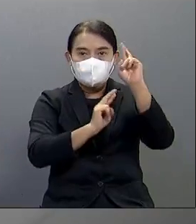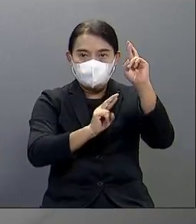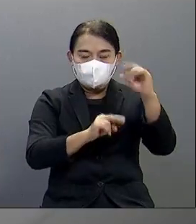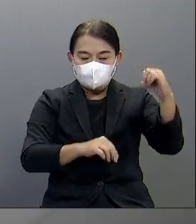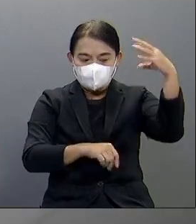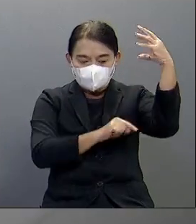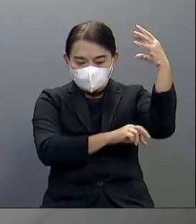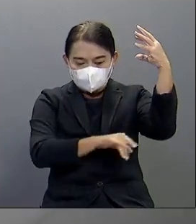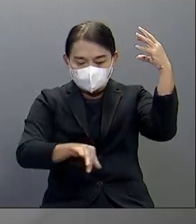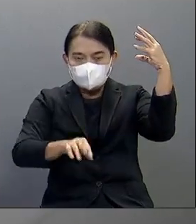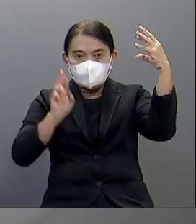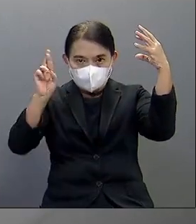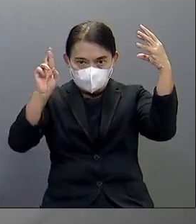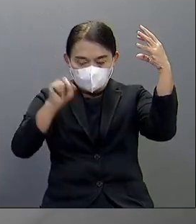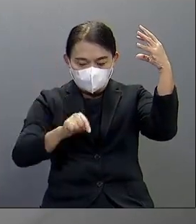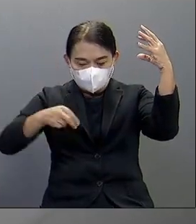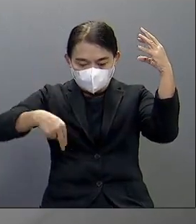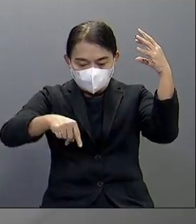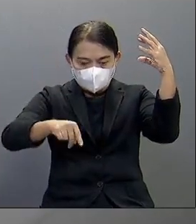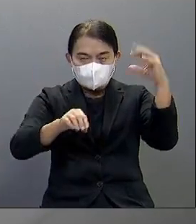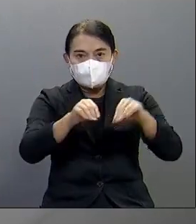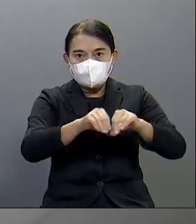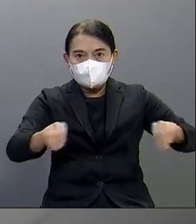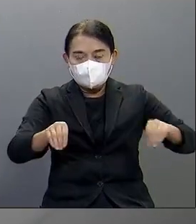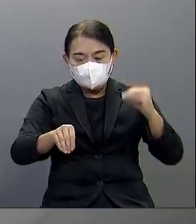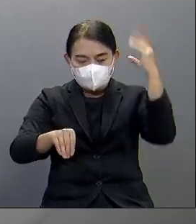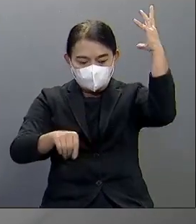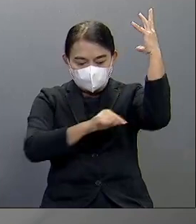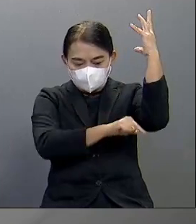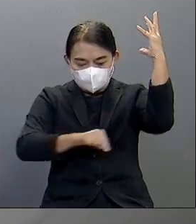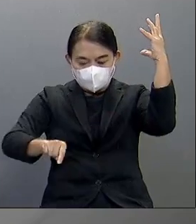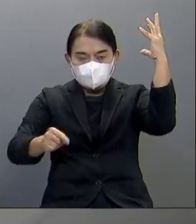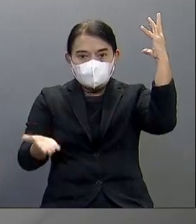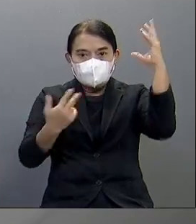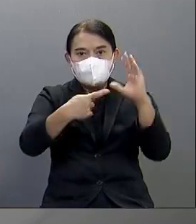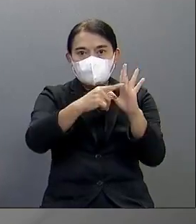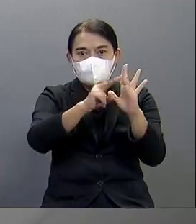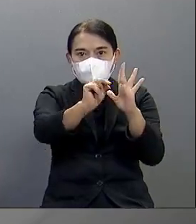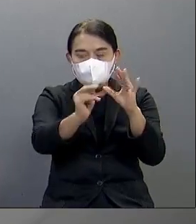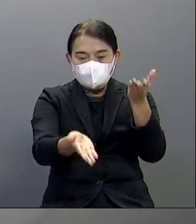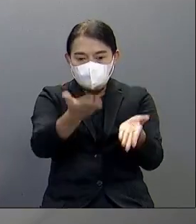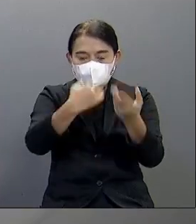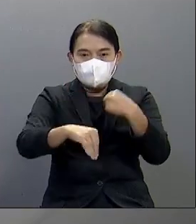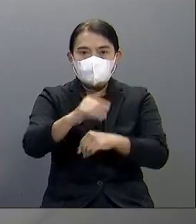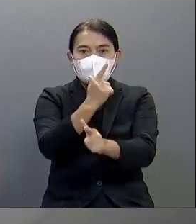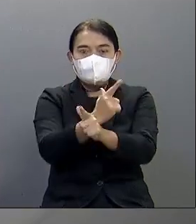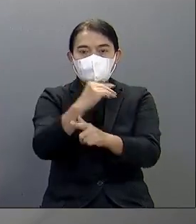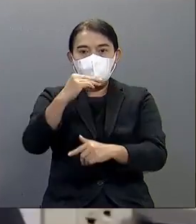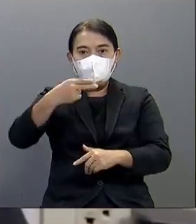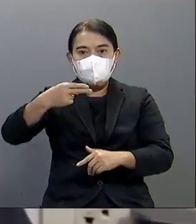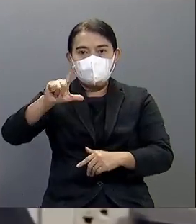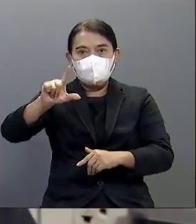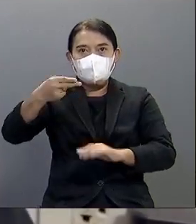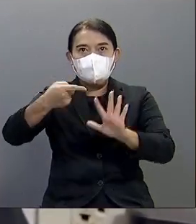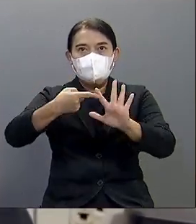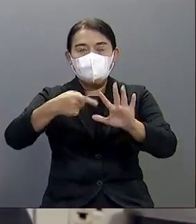ไฟรั่วจนเกิดอันตรายพยายามอยู่ให้ห่างจากเสาไฟไม่ว่าจะเป็นเสาปูนหรือเสาโลหะค่ะ